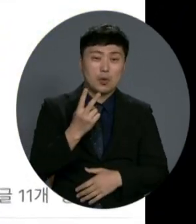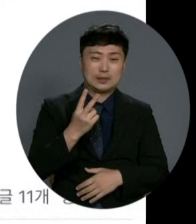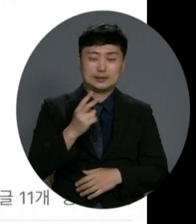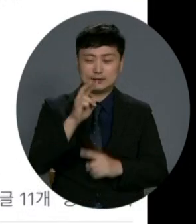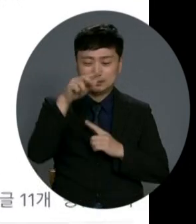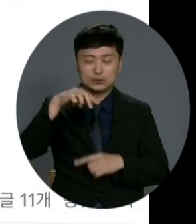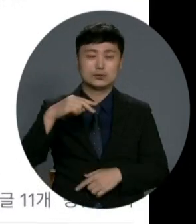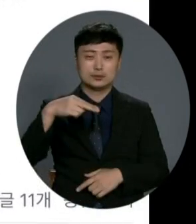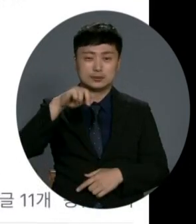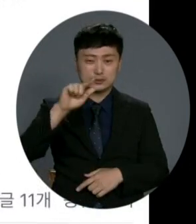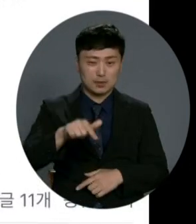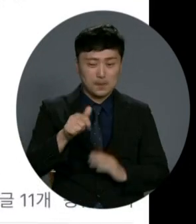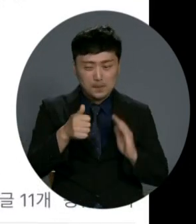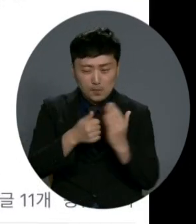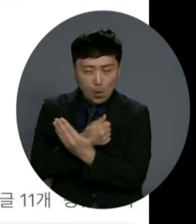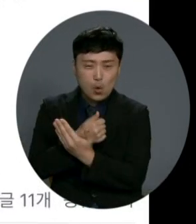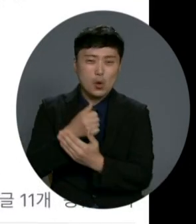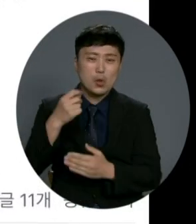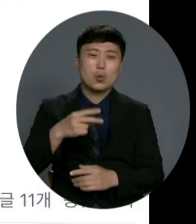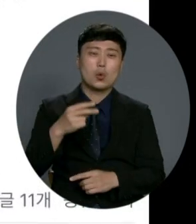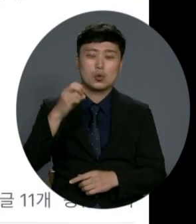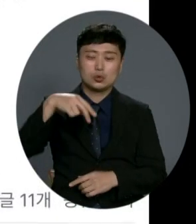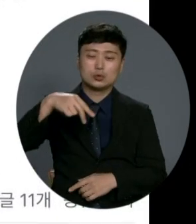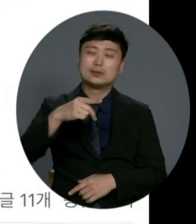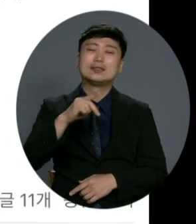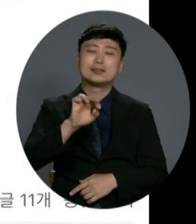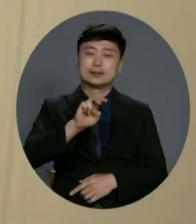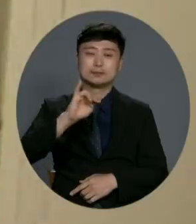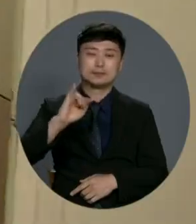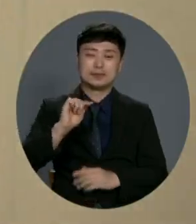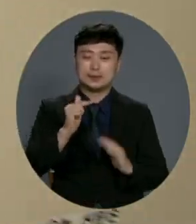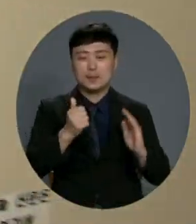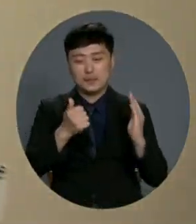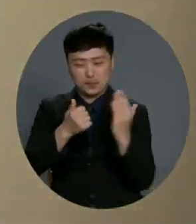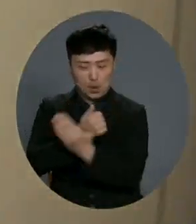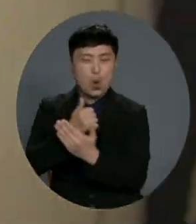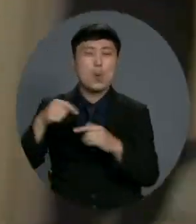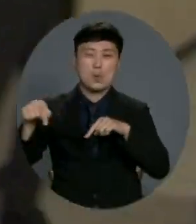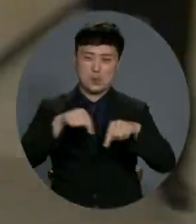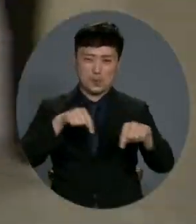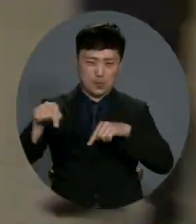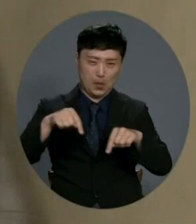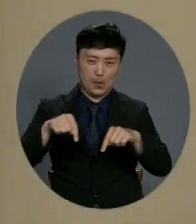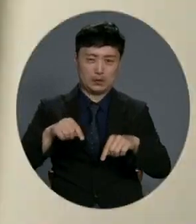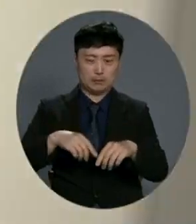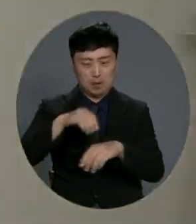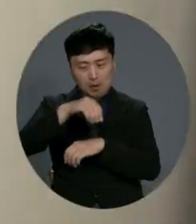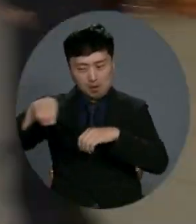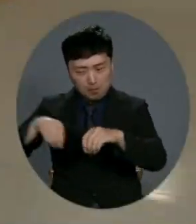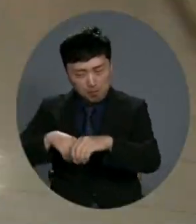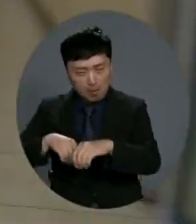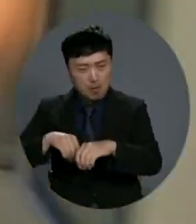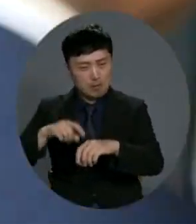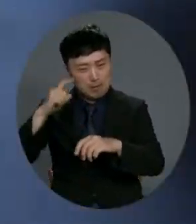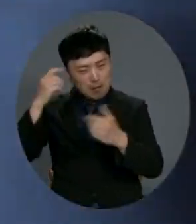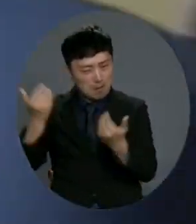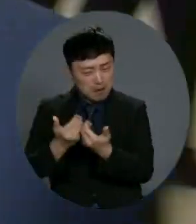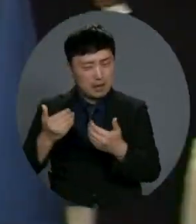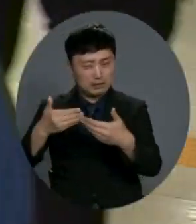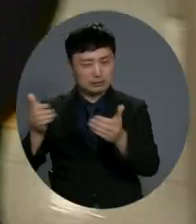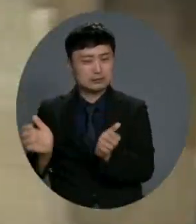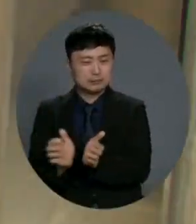안고 유승민도 안고 가라고 지도부를 직격했습니다. 반성은커녕 발끈하는 모습에 반응은